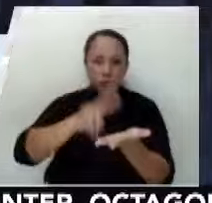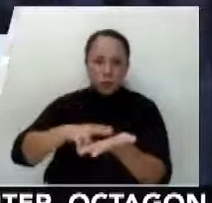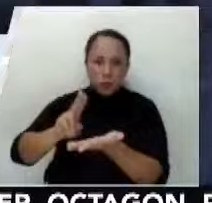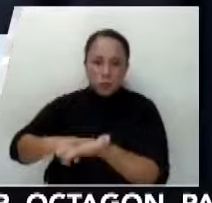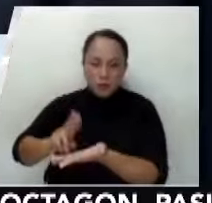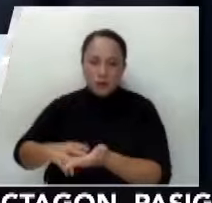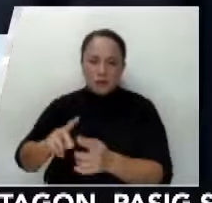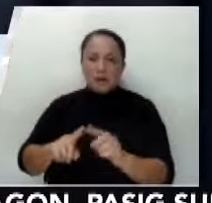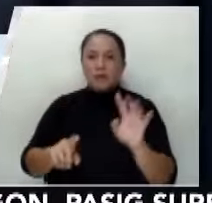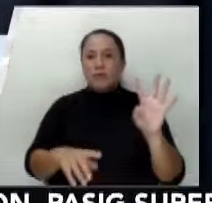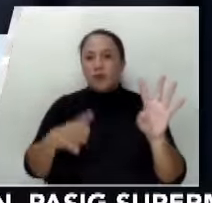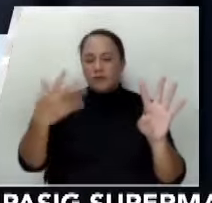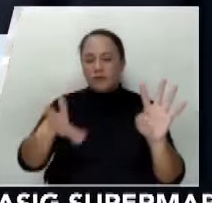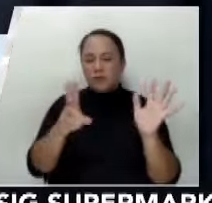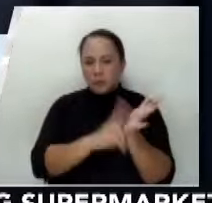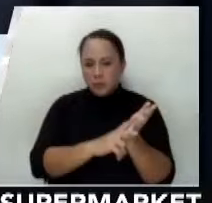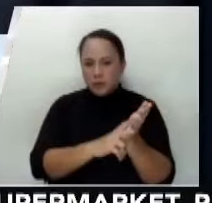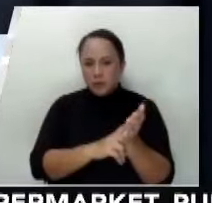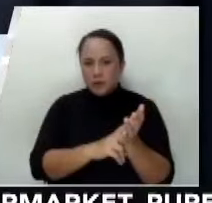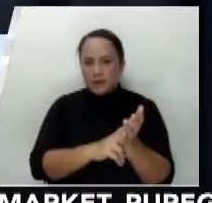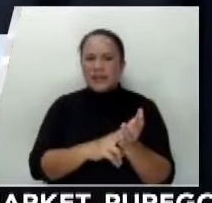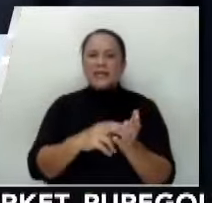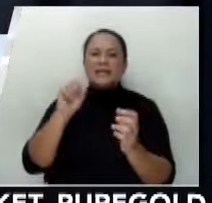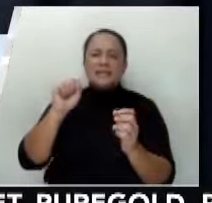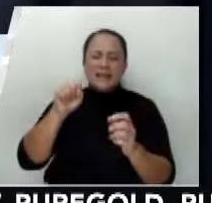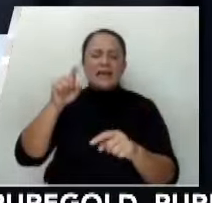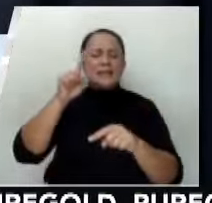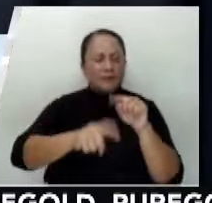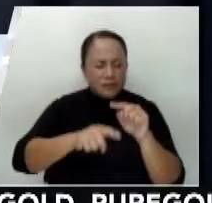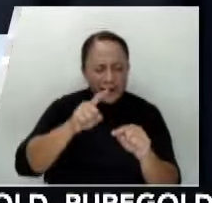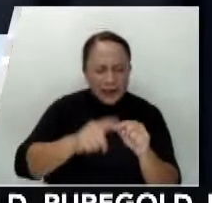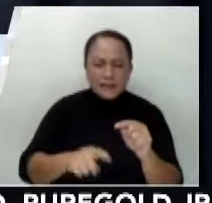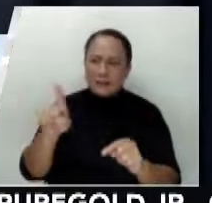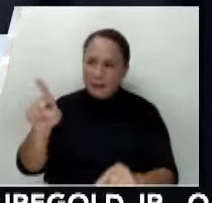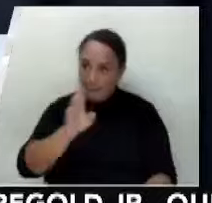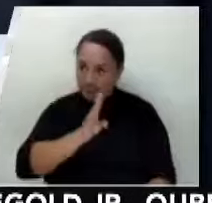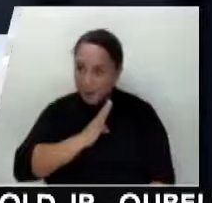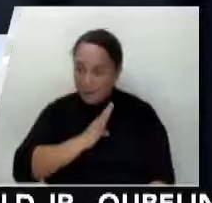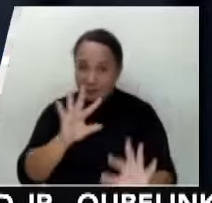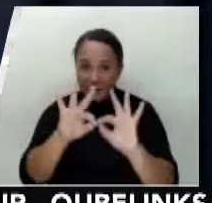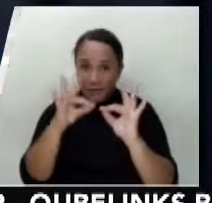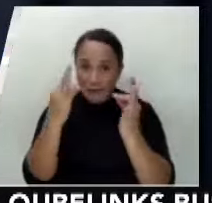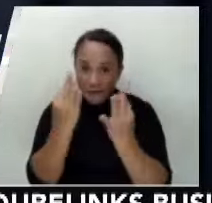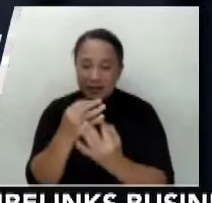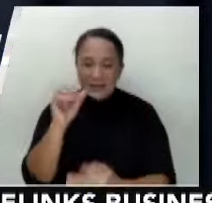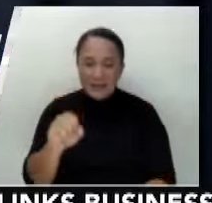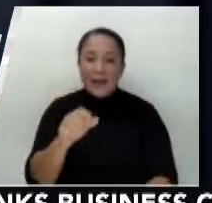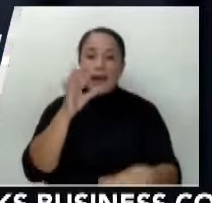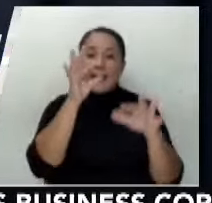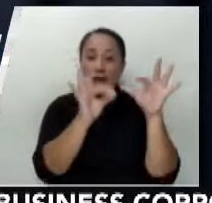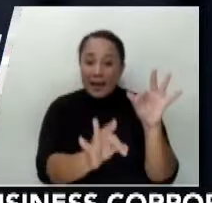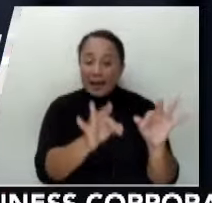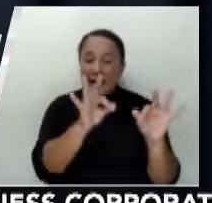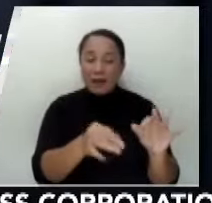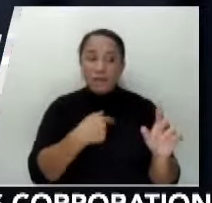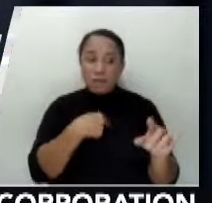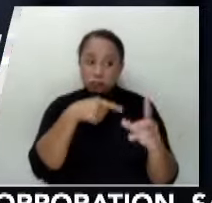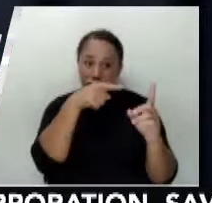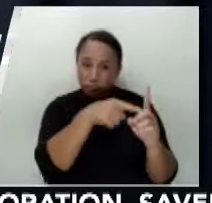nakapirma kahit kaibigan natin kahit naging mabait sa pamilya natin kapag ka ang akusasyon sa kanya